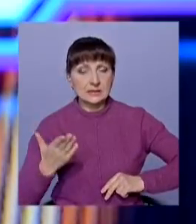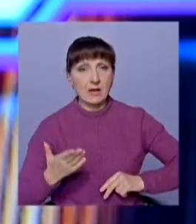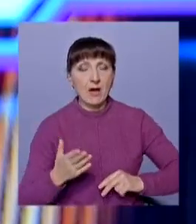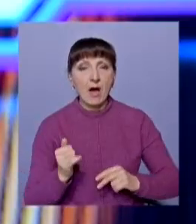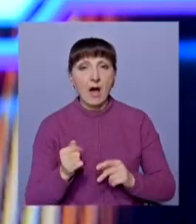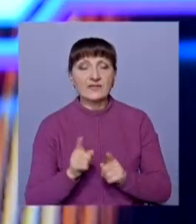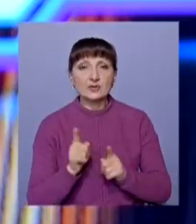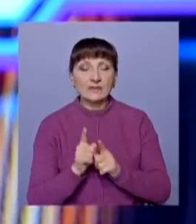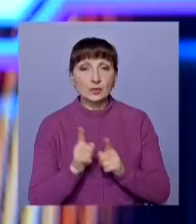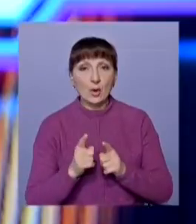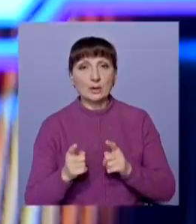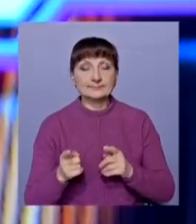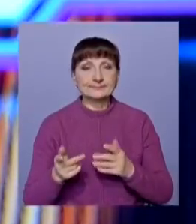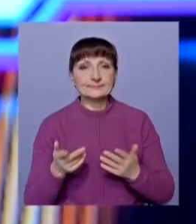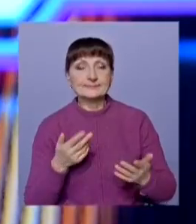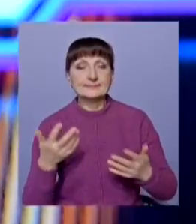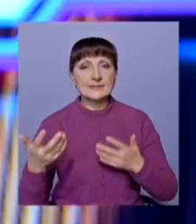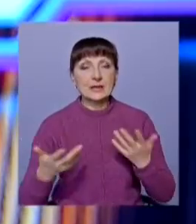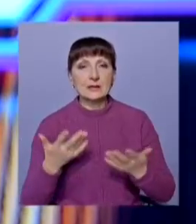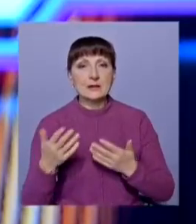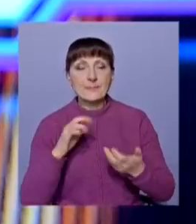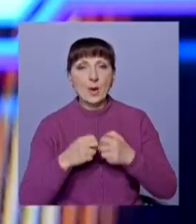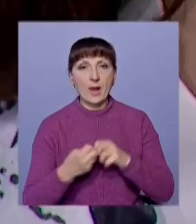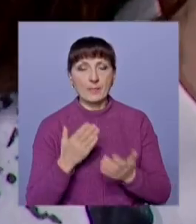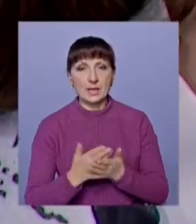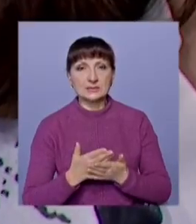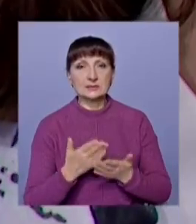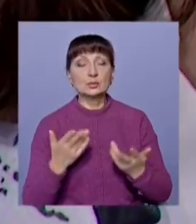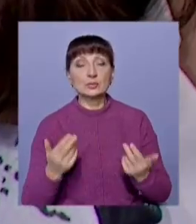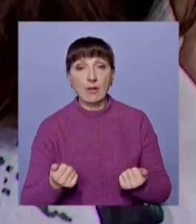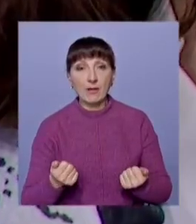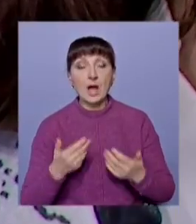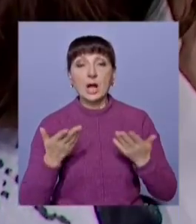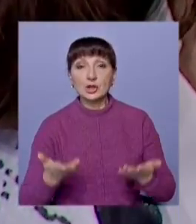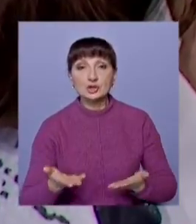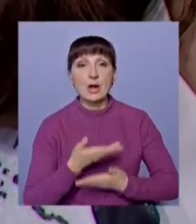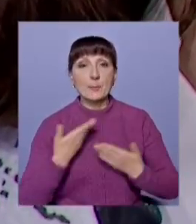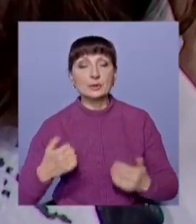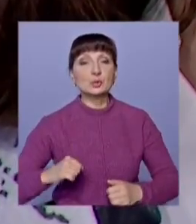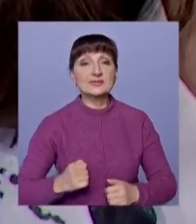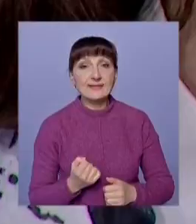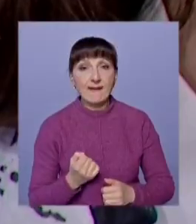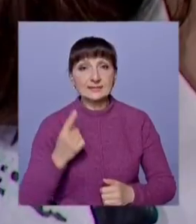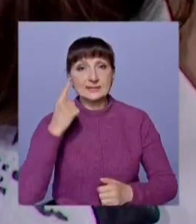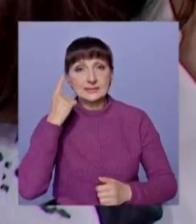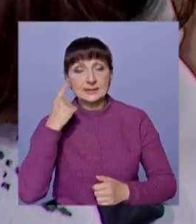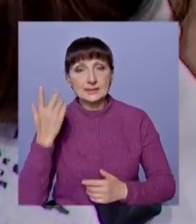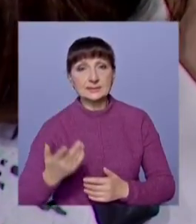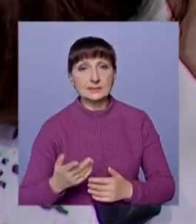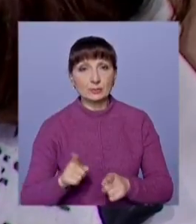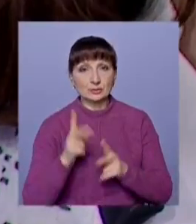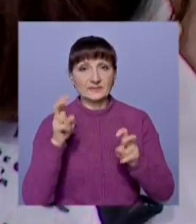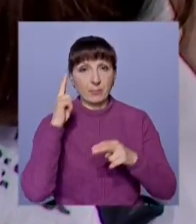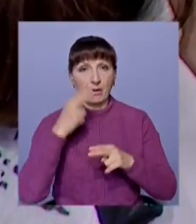притирки в новых реалиях, он в любом случае неизбежен, оказывается. Да, совершенно верно. Хотя, казалось бы, мы, да, друзья, товарищи, едва ли не братья.